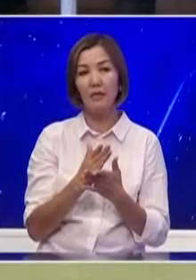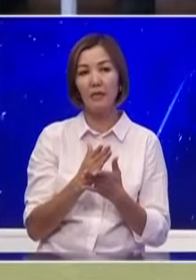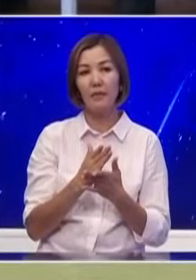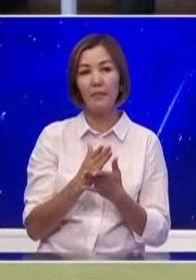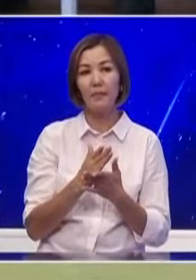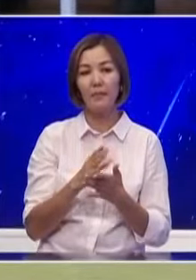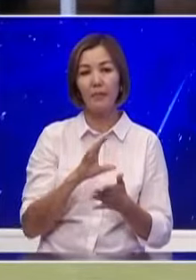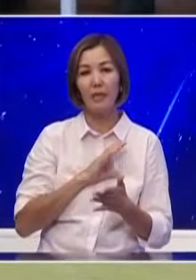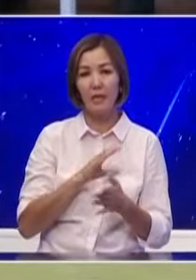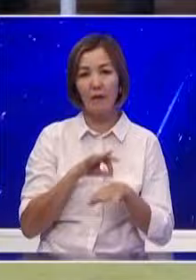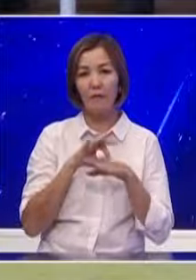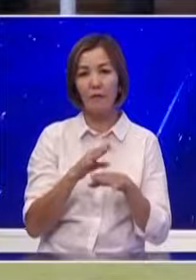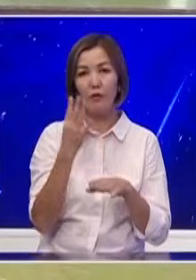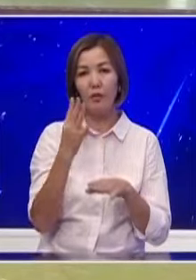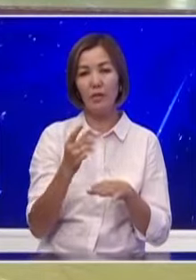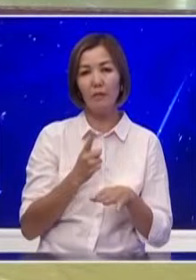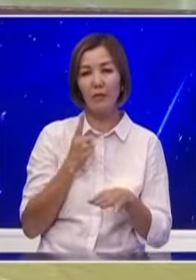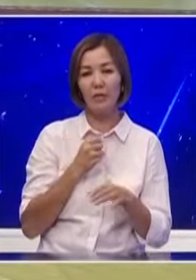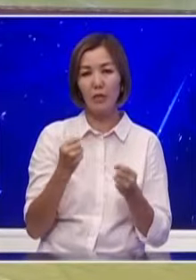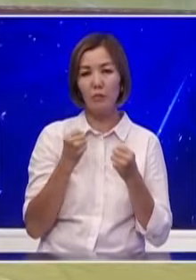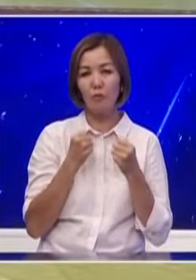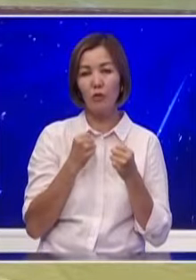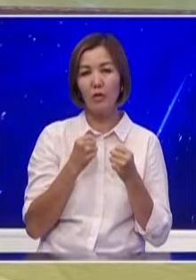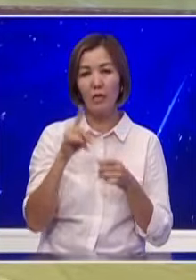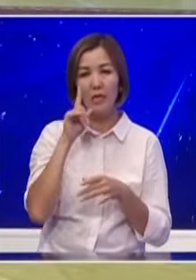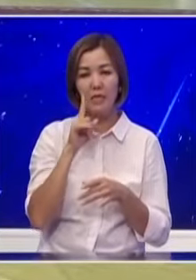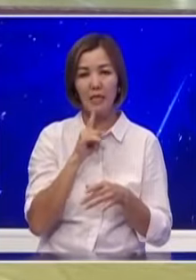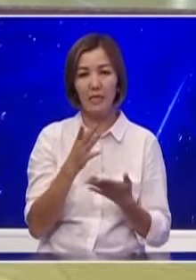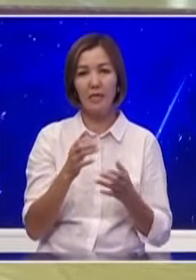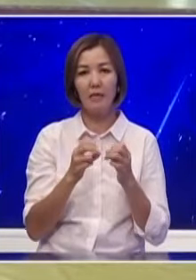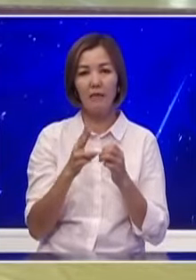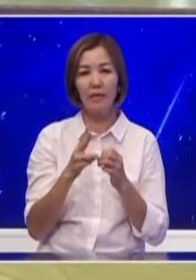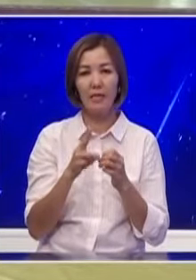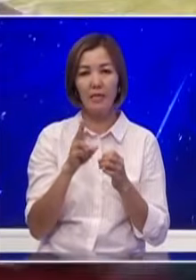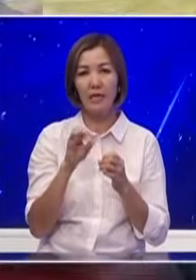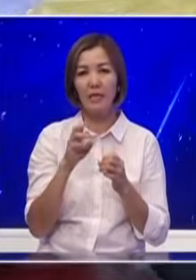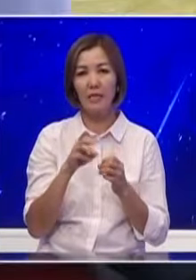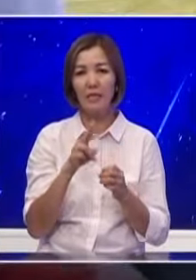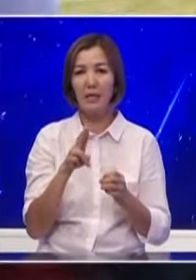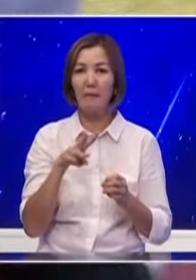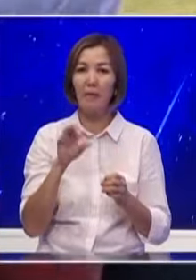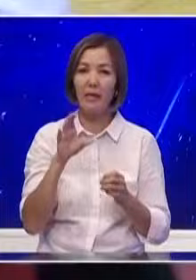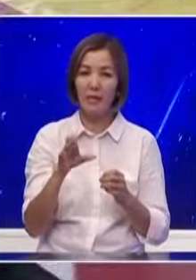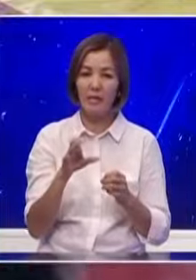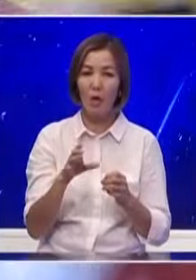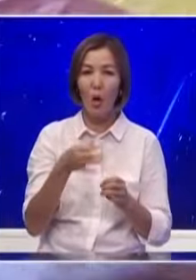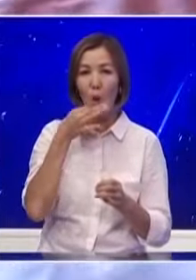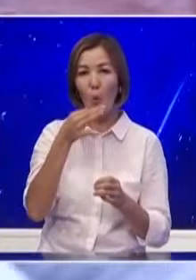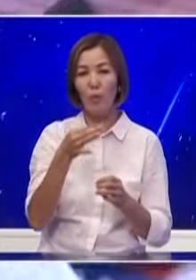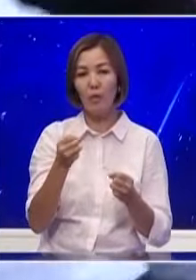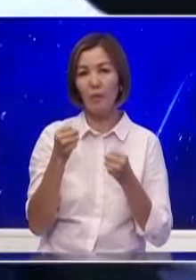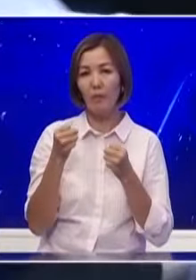за медали ведут 4 мастера спорта Республики Казахстан и 12 кандидатов в мастера спорта. Один из опытных борцов –